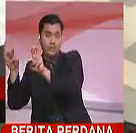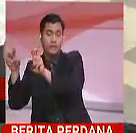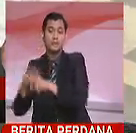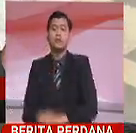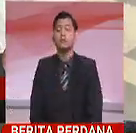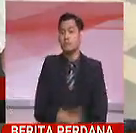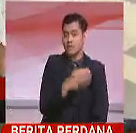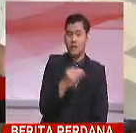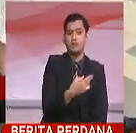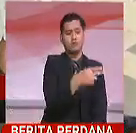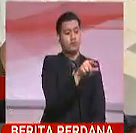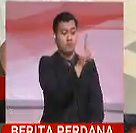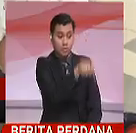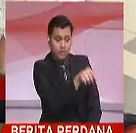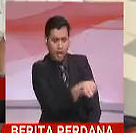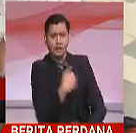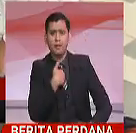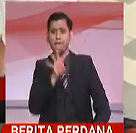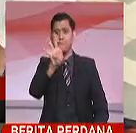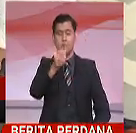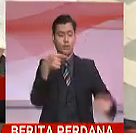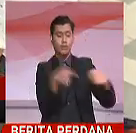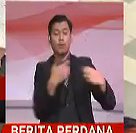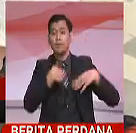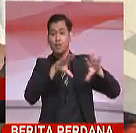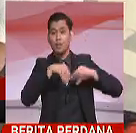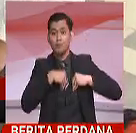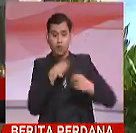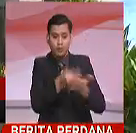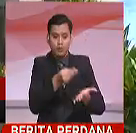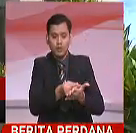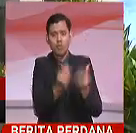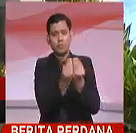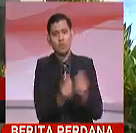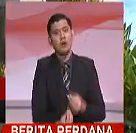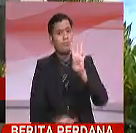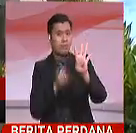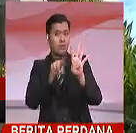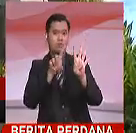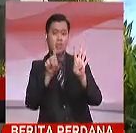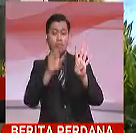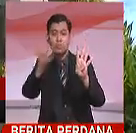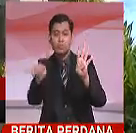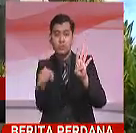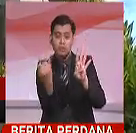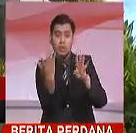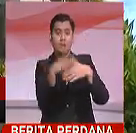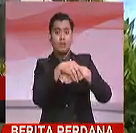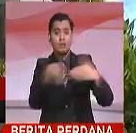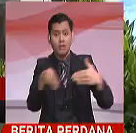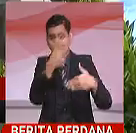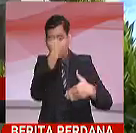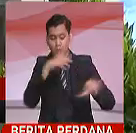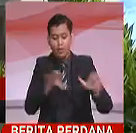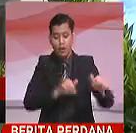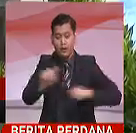Dia juga didakwa atas empat pertuduhan menerima wang berjumlah 4.18 juta ringgit hasil aktiviti